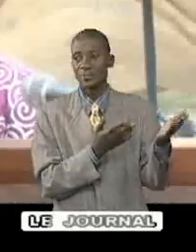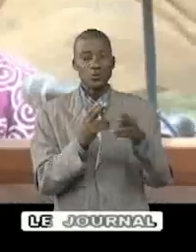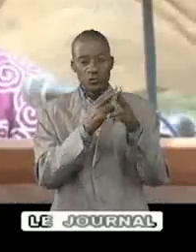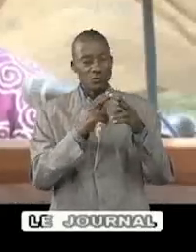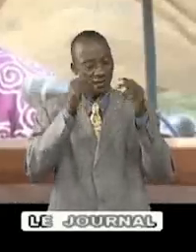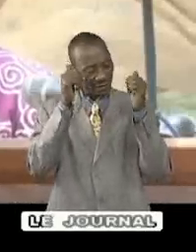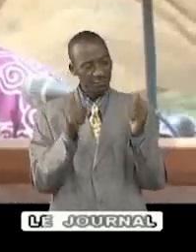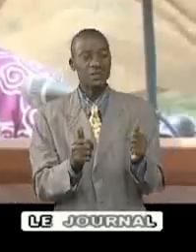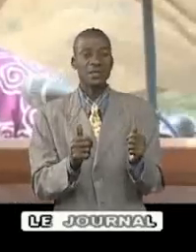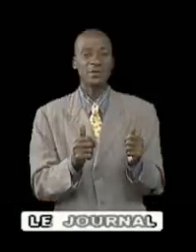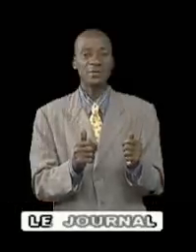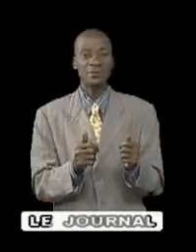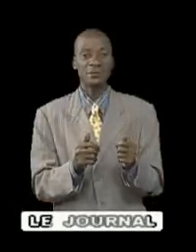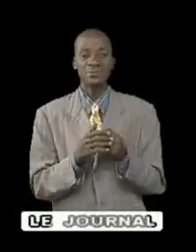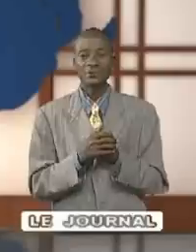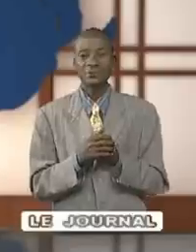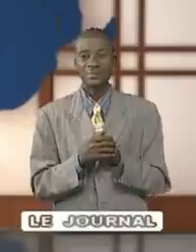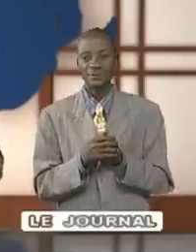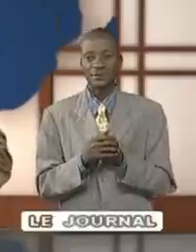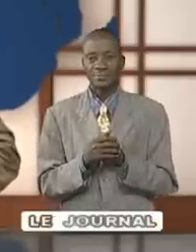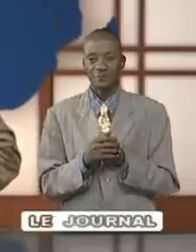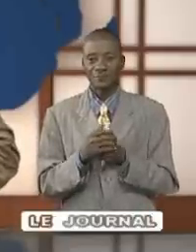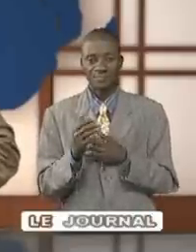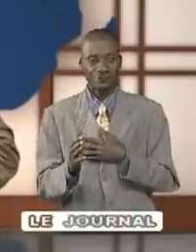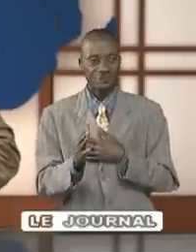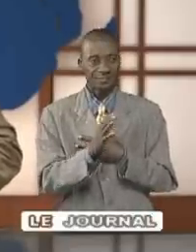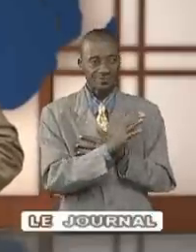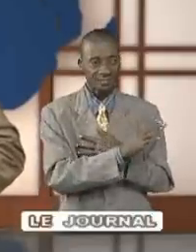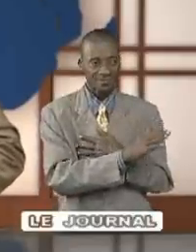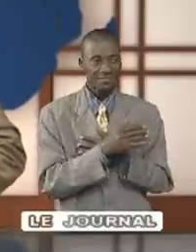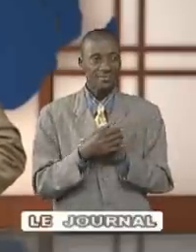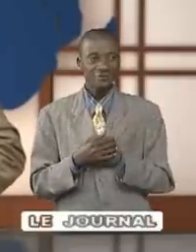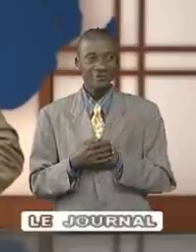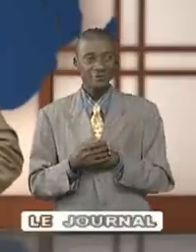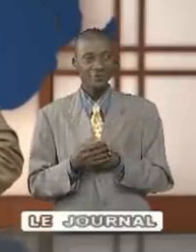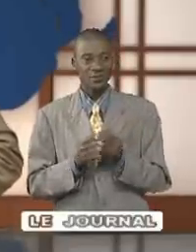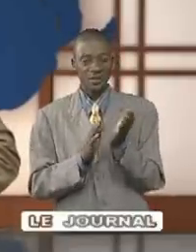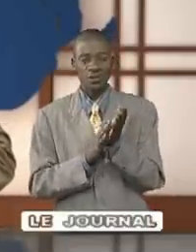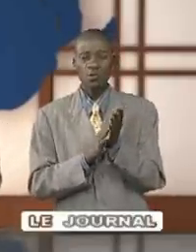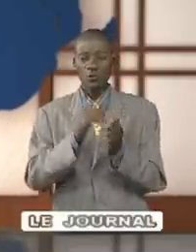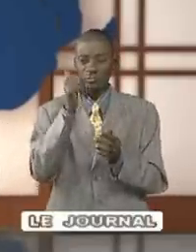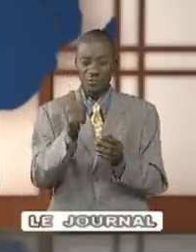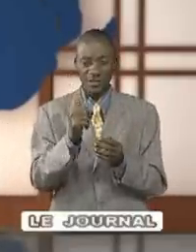bons pères de famille. Voilà, une école de type moderne qui a arraché